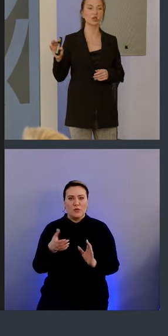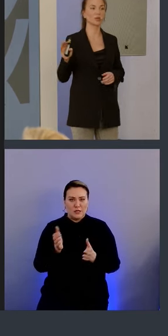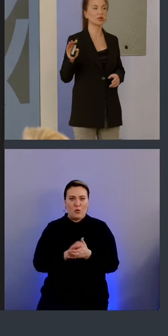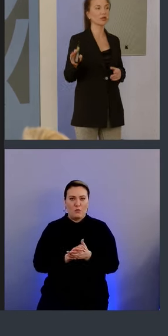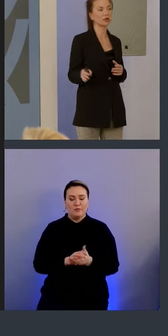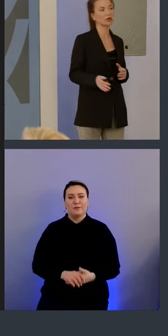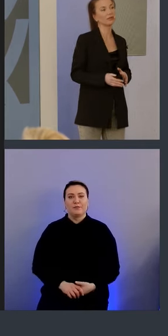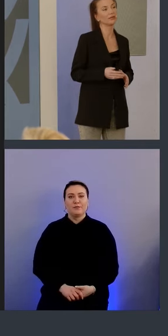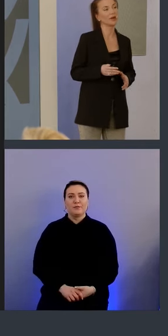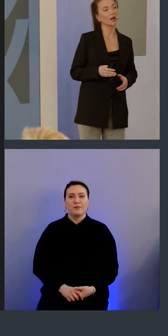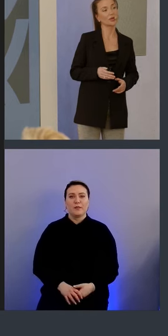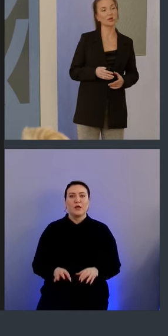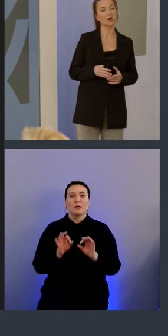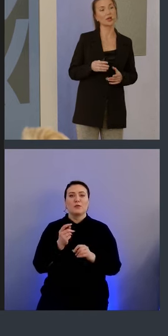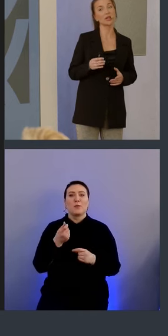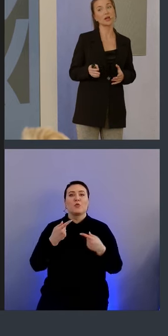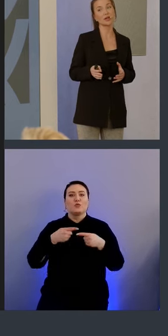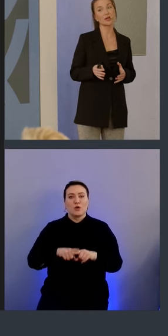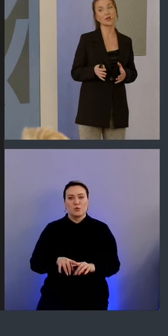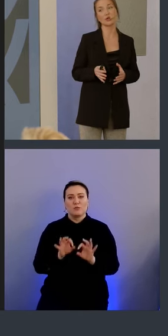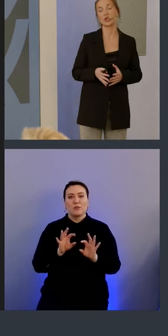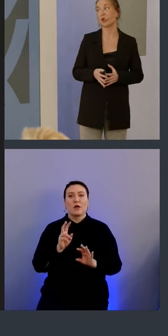Давайте немножко про технику, как происходит